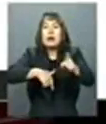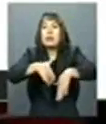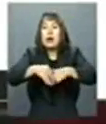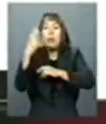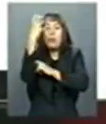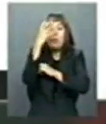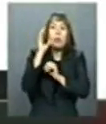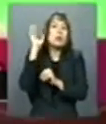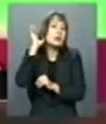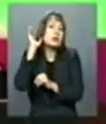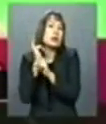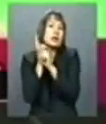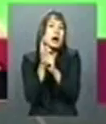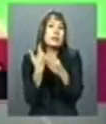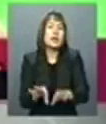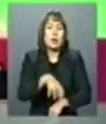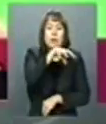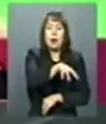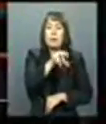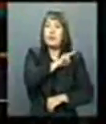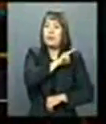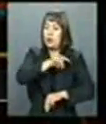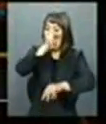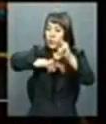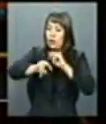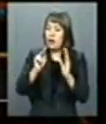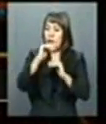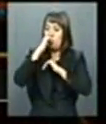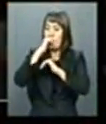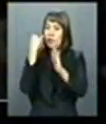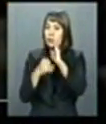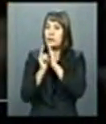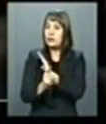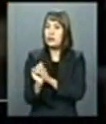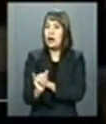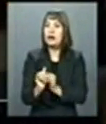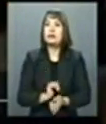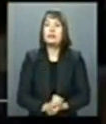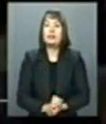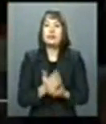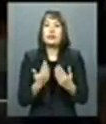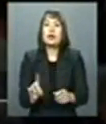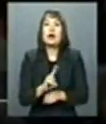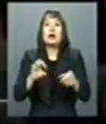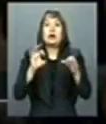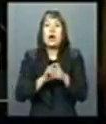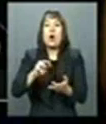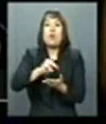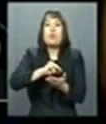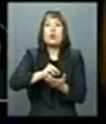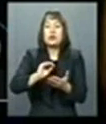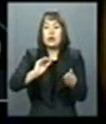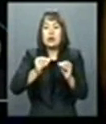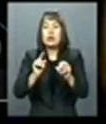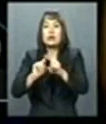ำกับดูแลหรือกำหนดความผิดอย่างจริงจังมีเดียมอนิเตอร์มูลนิธิสื่อมวลชนศึกษาเปิดผลศึกษาวิจั